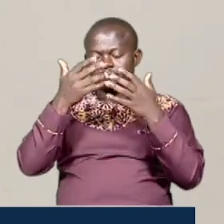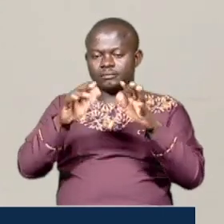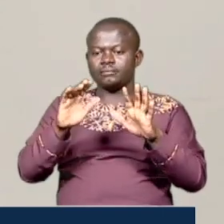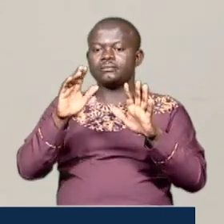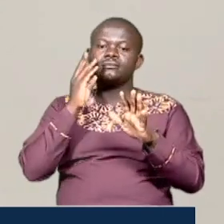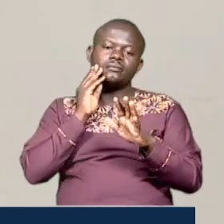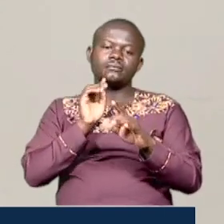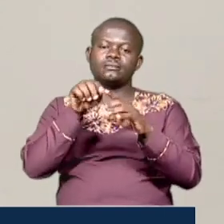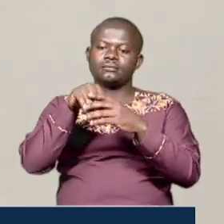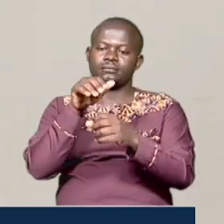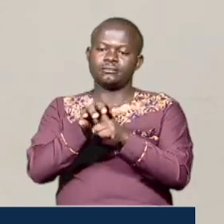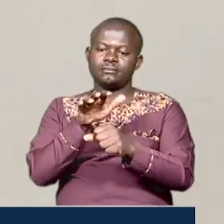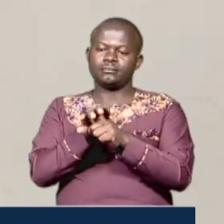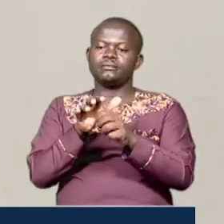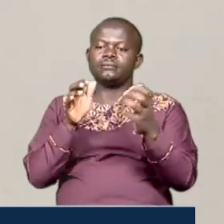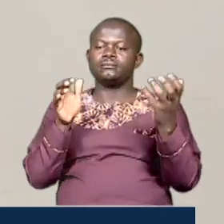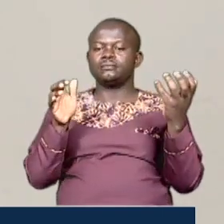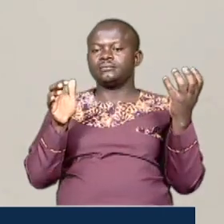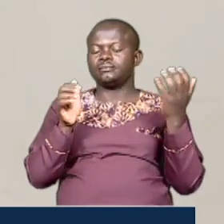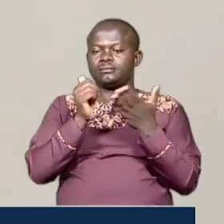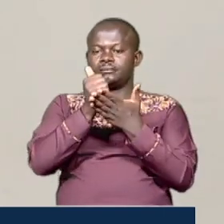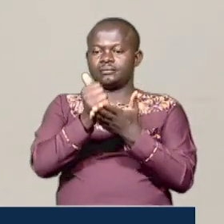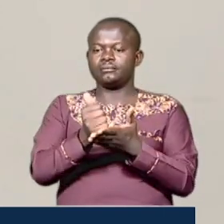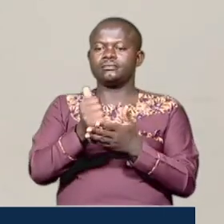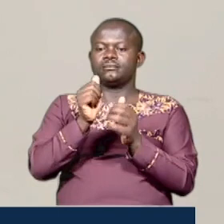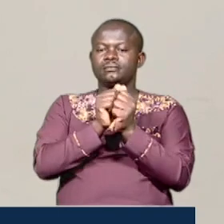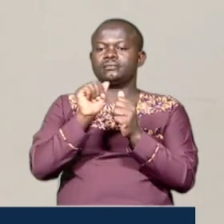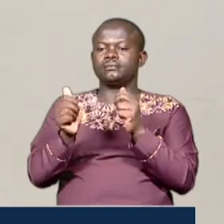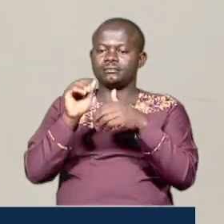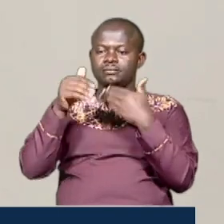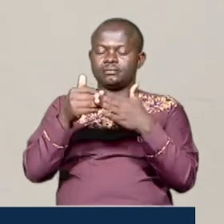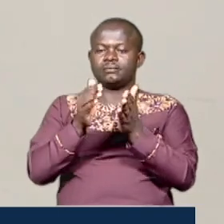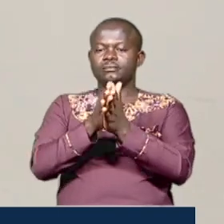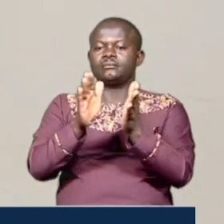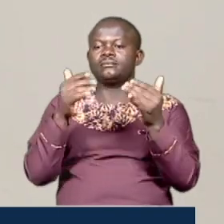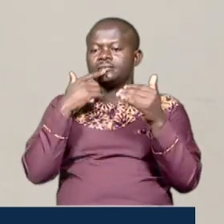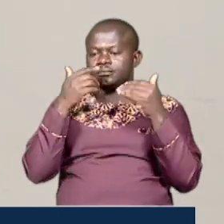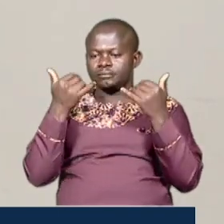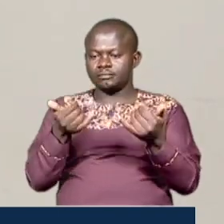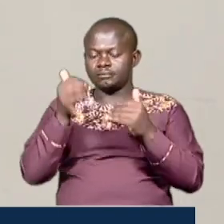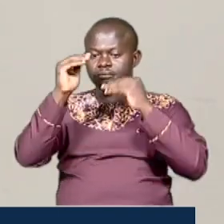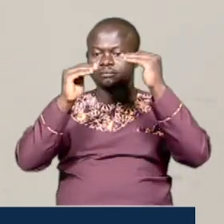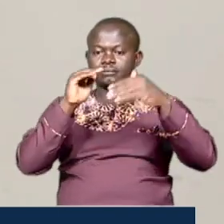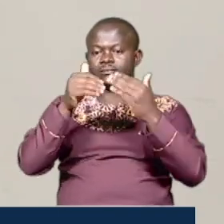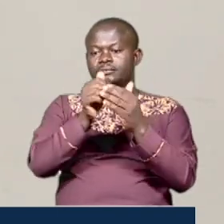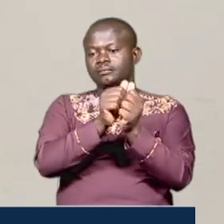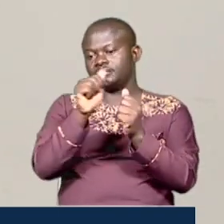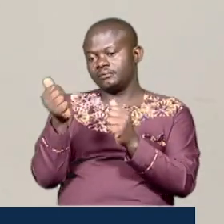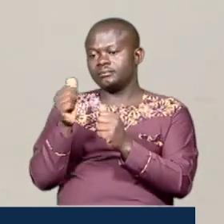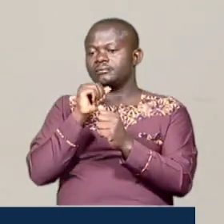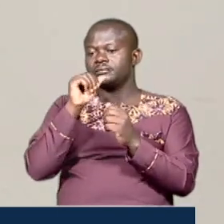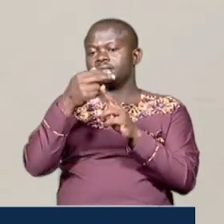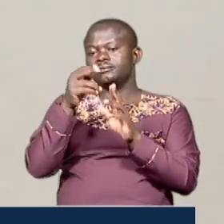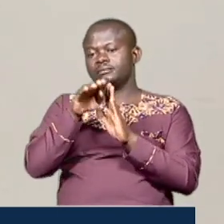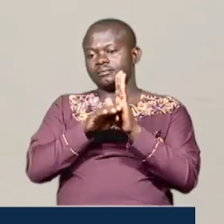no kubayoboka kenshi bafasha n'abandi muri rusange rero inzu nzego n'izindi we ntirewe nondora kubera